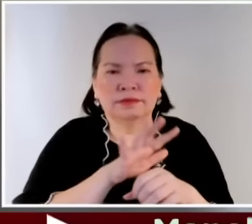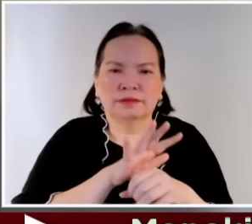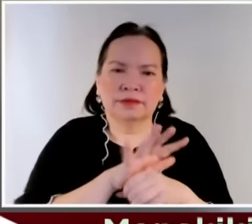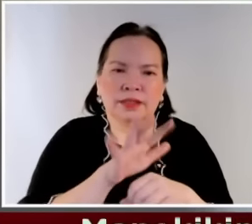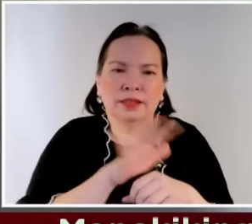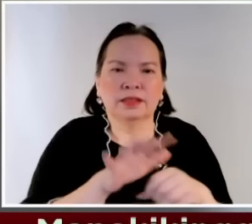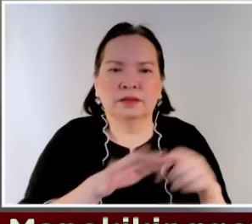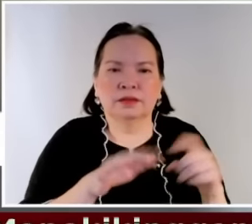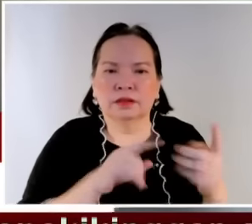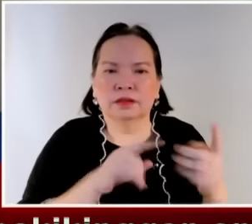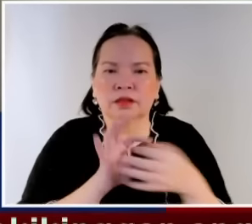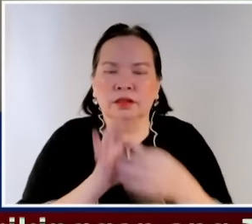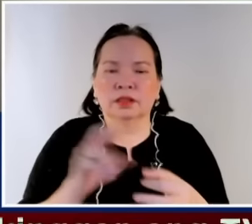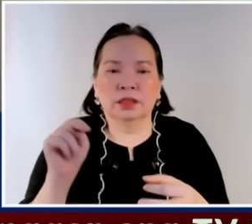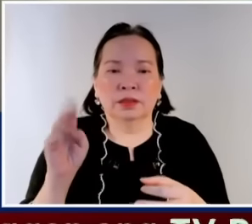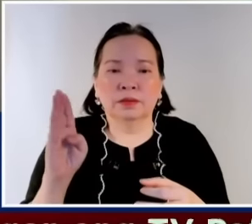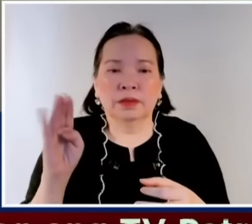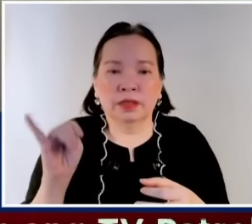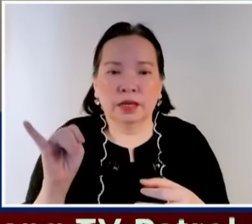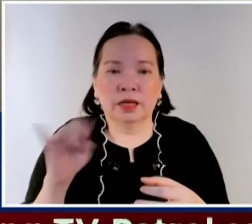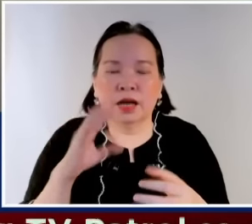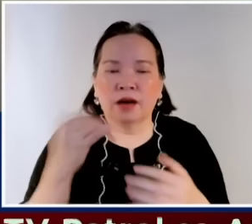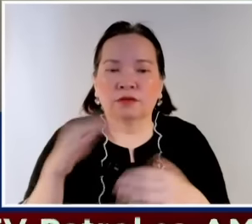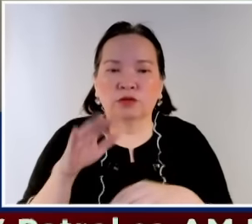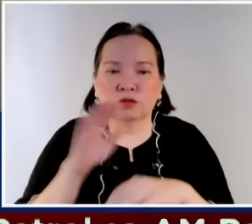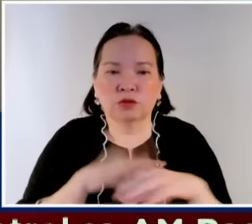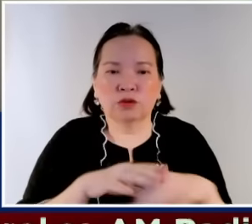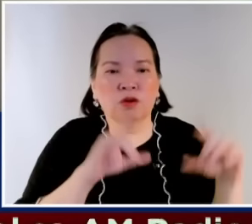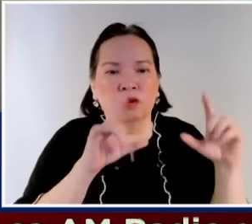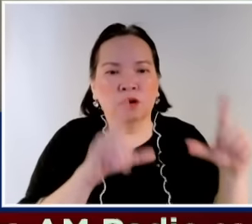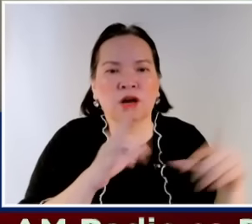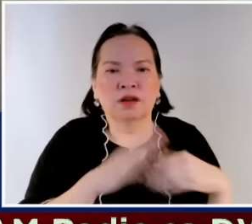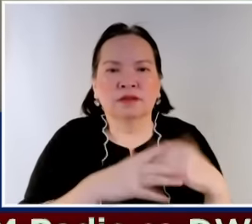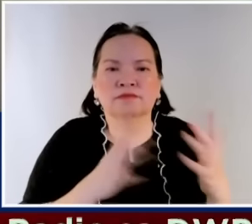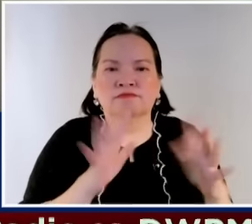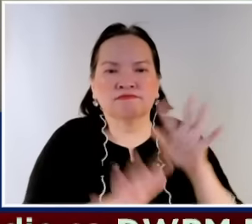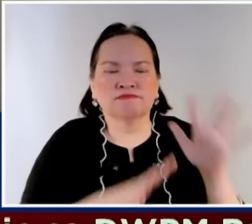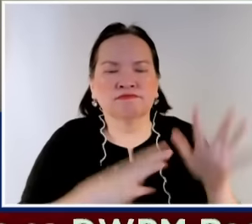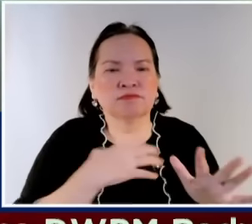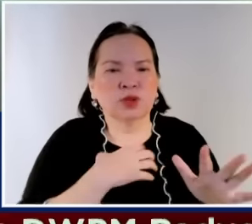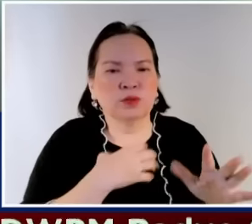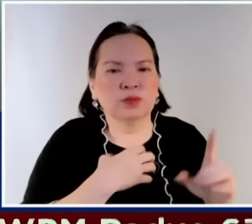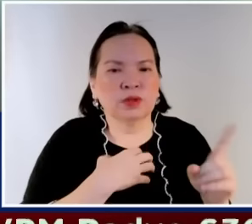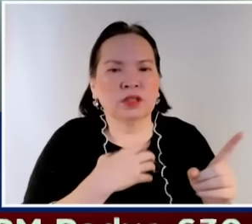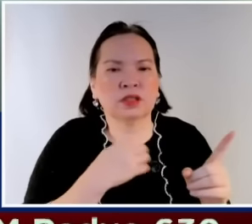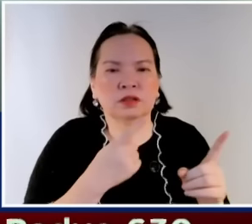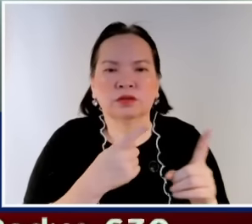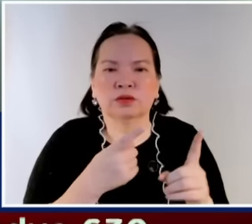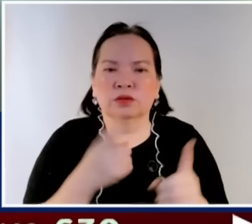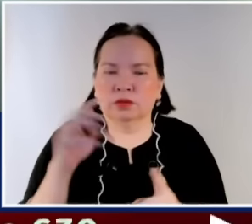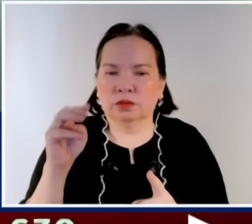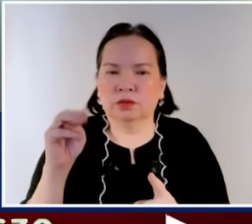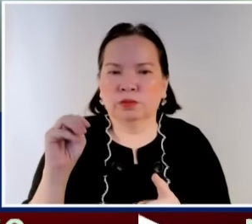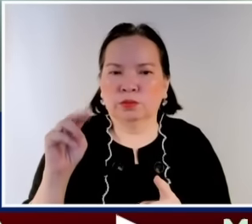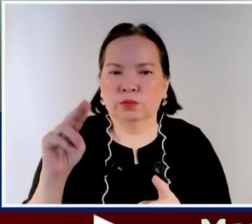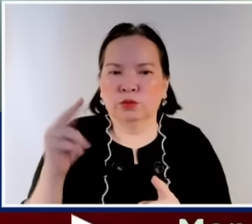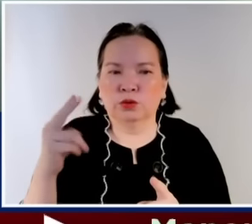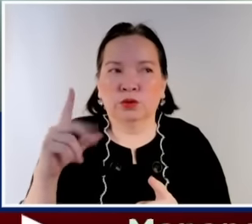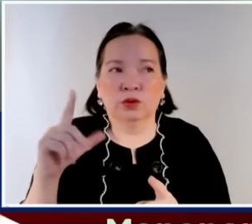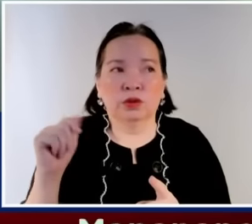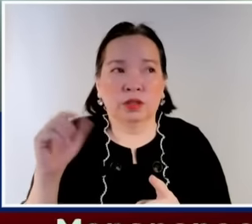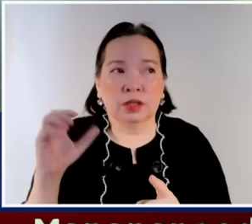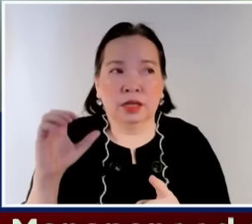Corruption Division matapos ipasampina kaugnay ng sexual harassment complaint na isinampa ni Mulak. Tumaginang magbigay